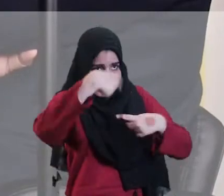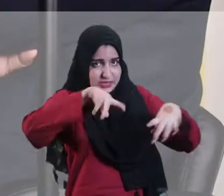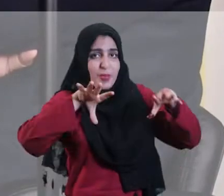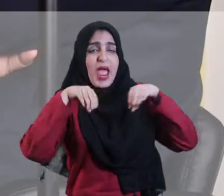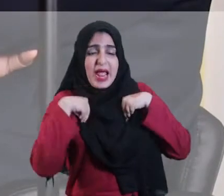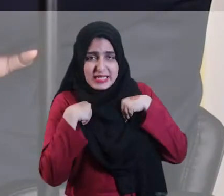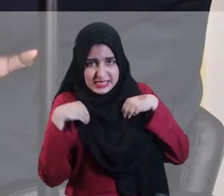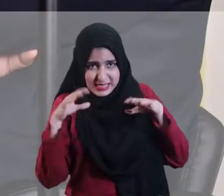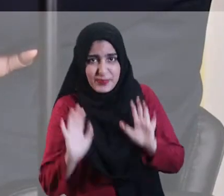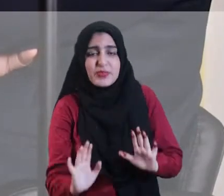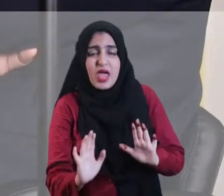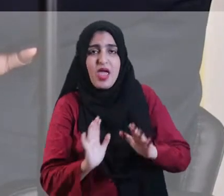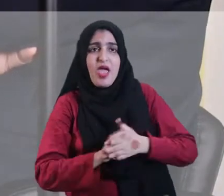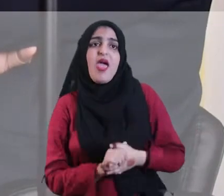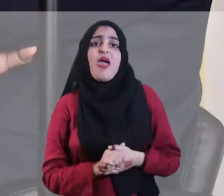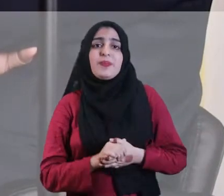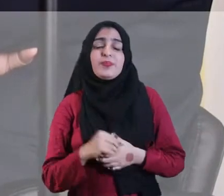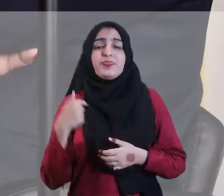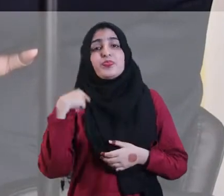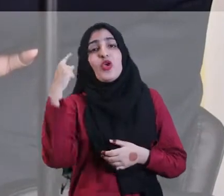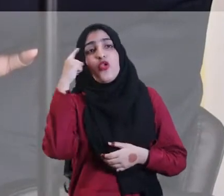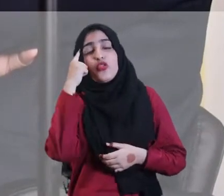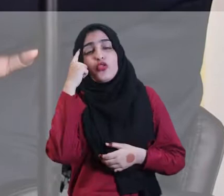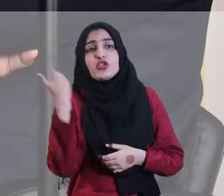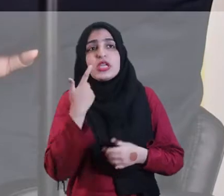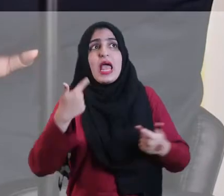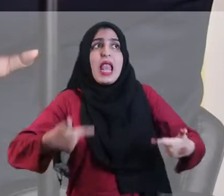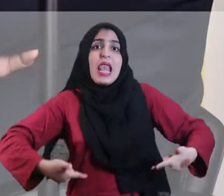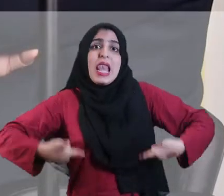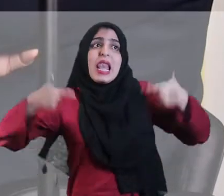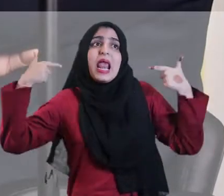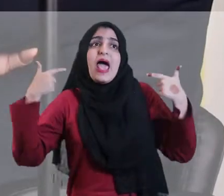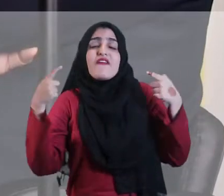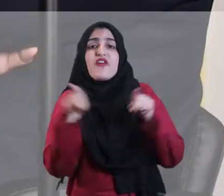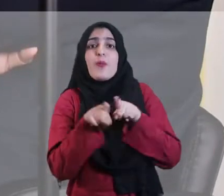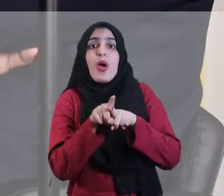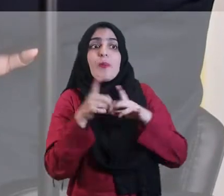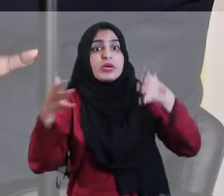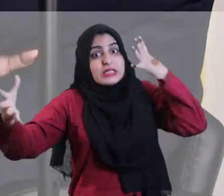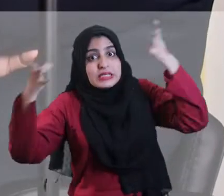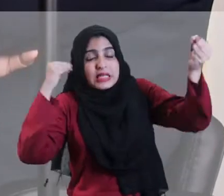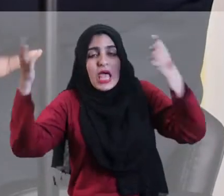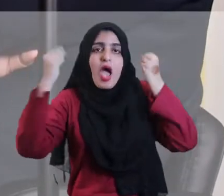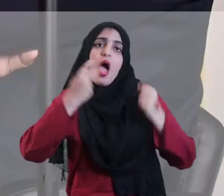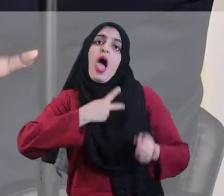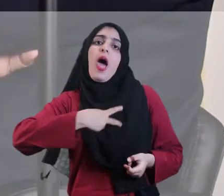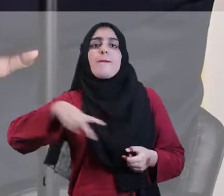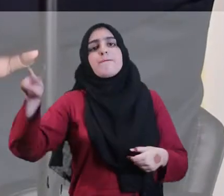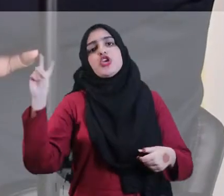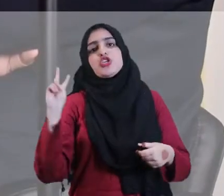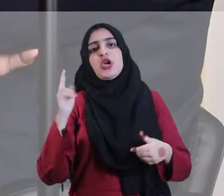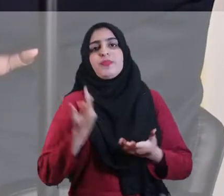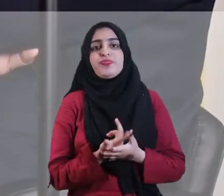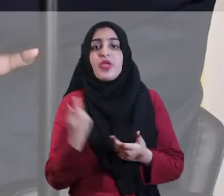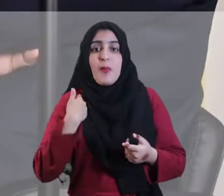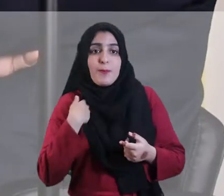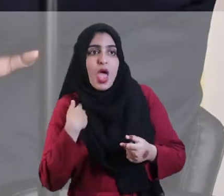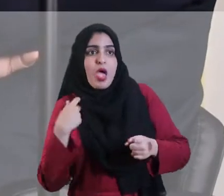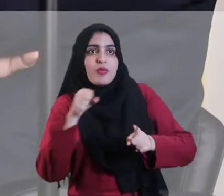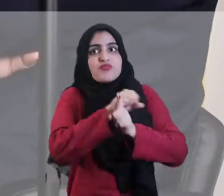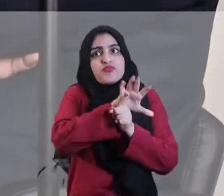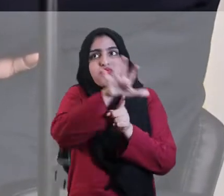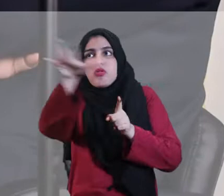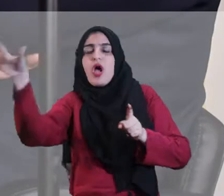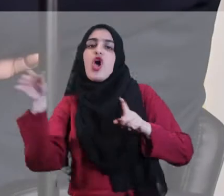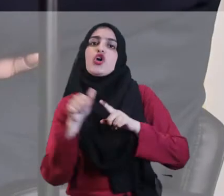सब्सक्राइब माय चैनल लाइफ बन ओं की सेटिंग्स नीड टो इवॉल्व